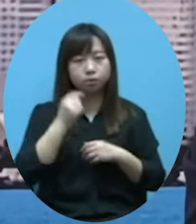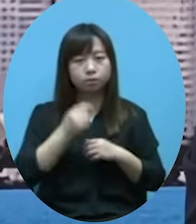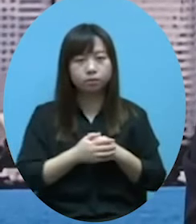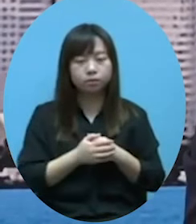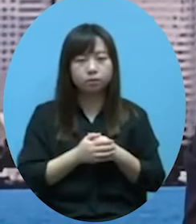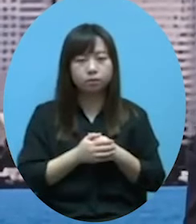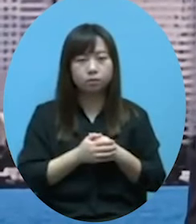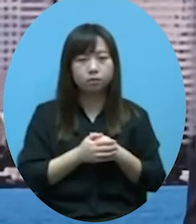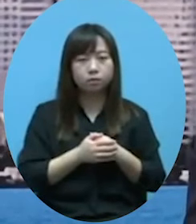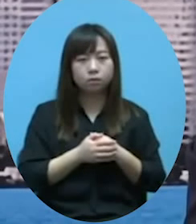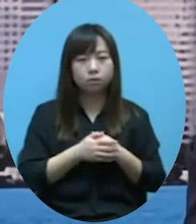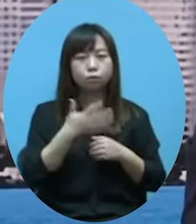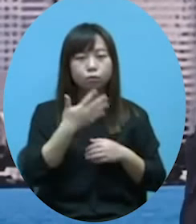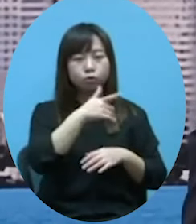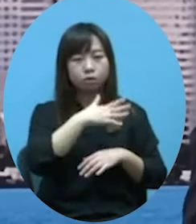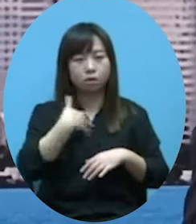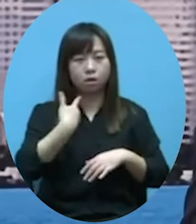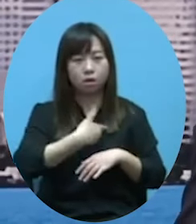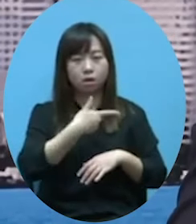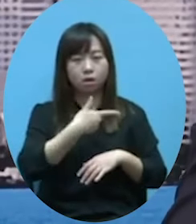這邊這位